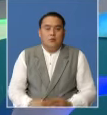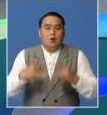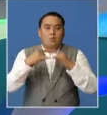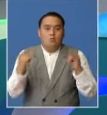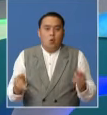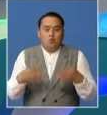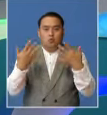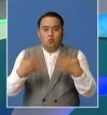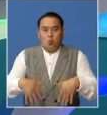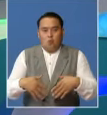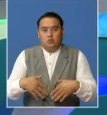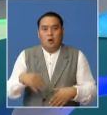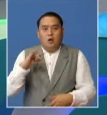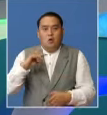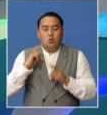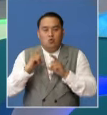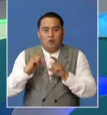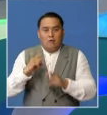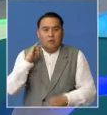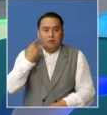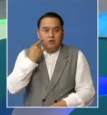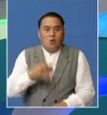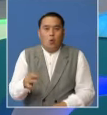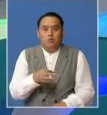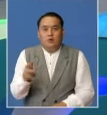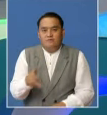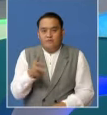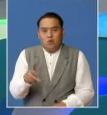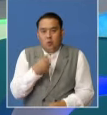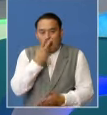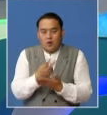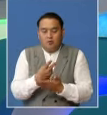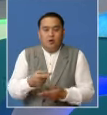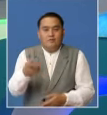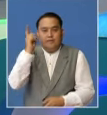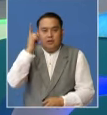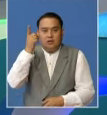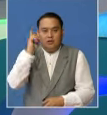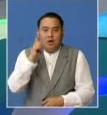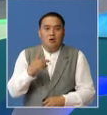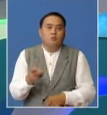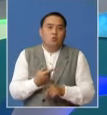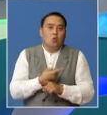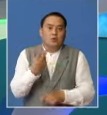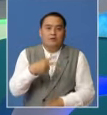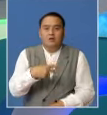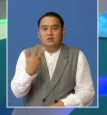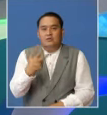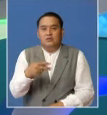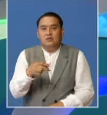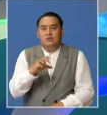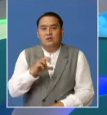Мост рухнул на грузовик в Павлодарской области. Видеозапись опубликовали в Инстаграм, передает закон.кз. Инцидент